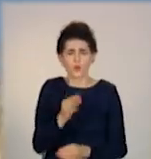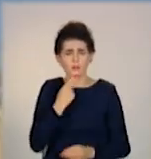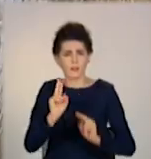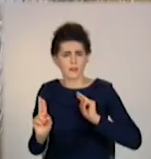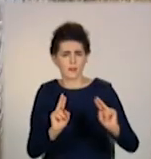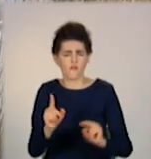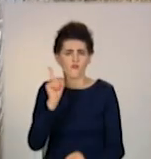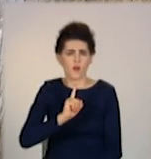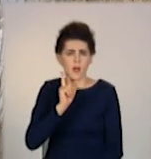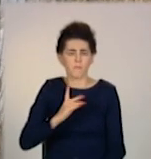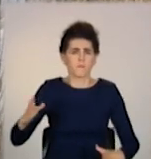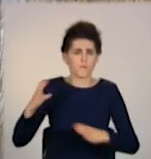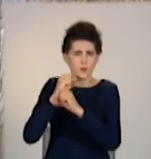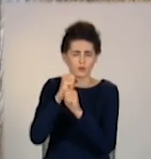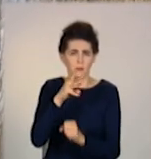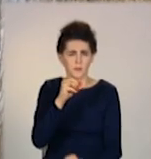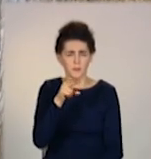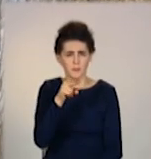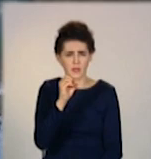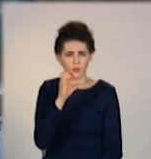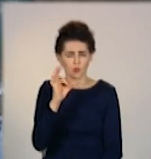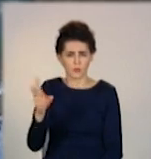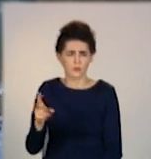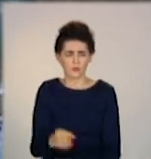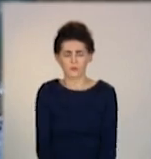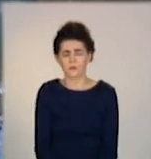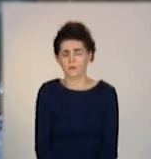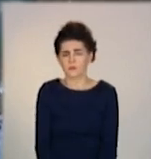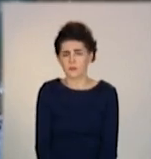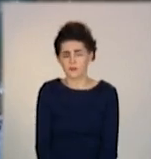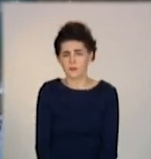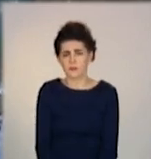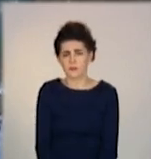їх мішками з піском. Олексій Куделя, Максим Запорожець, телеканал «Донбас».